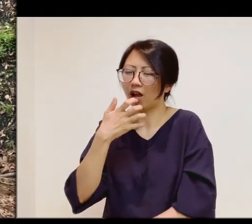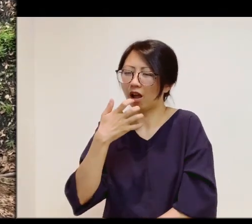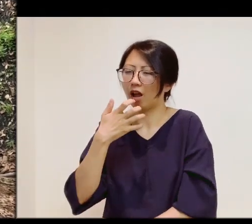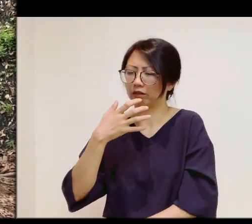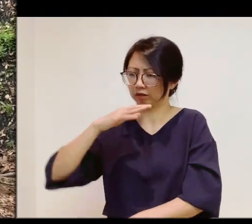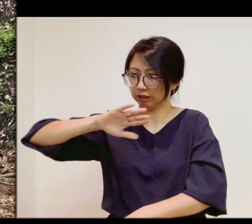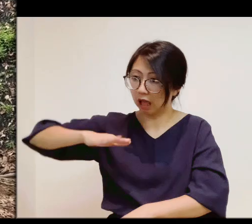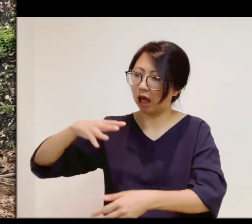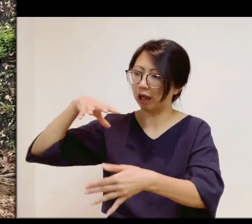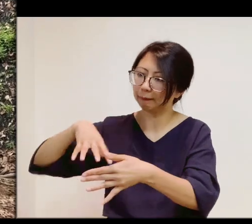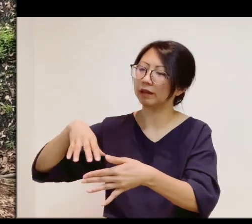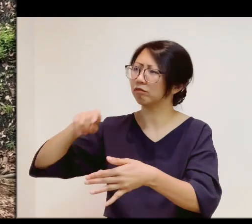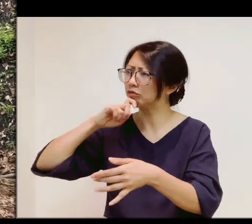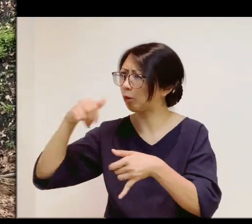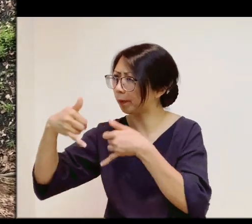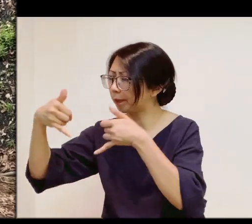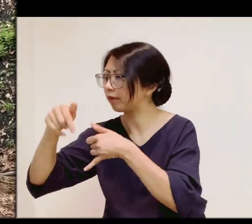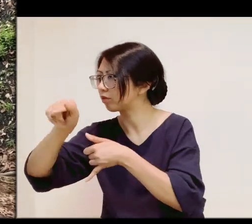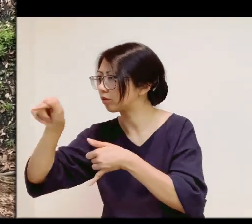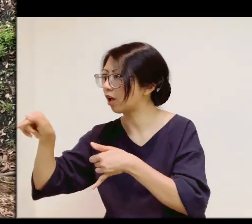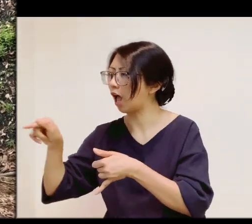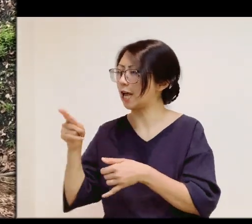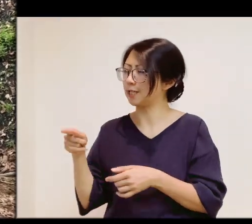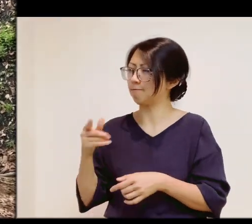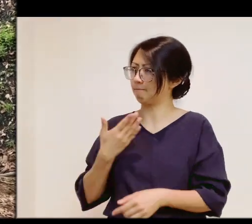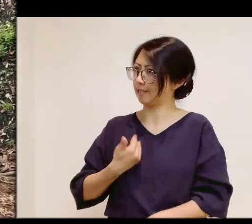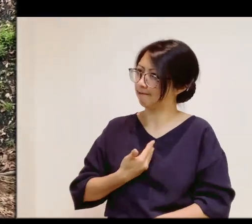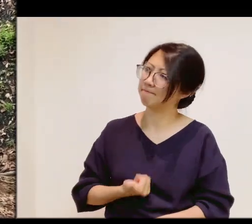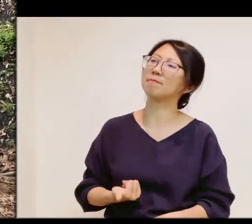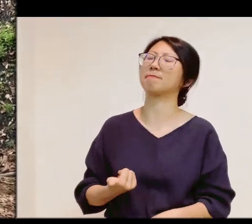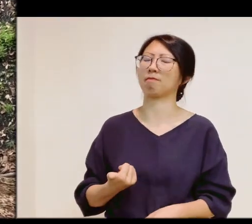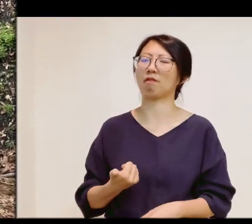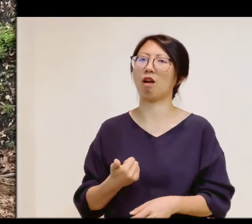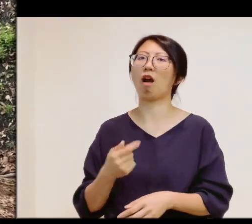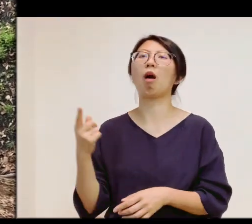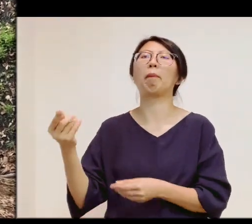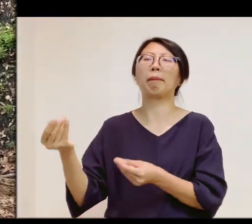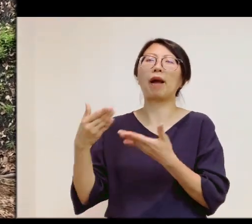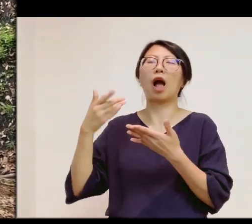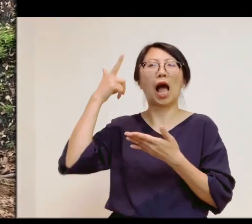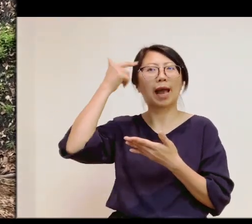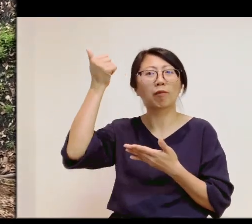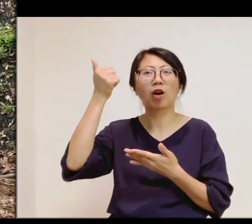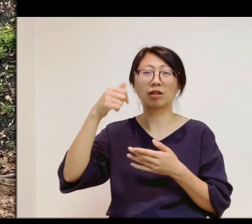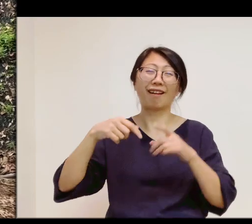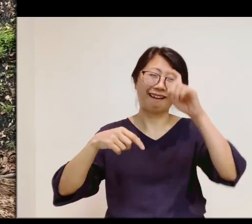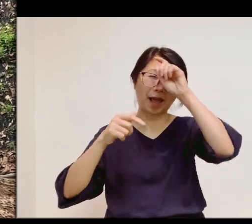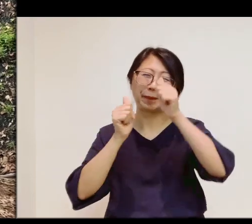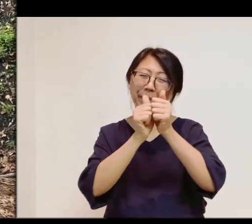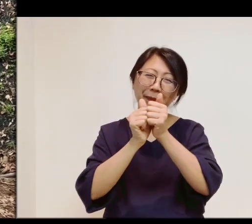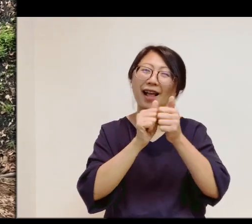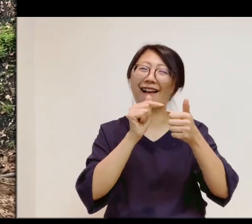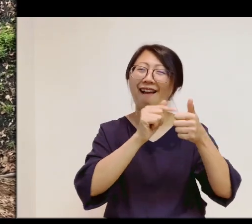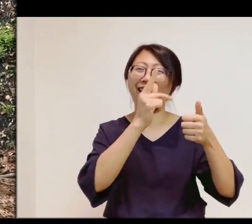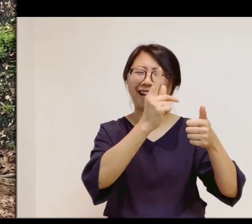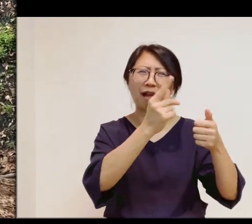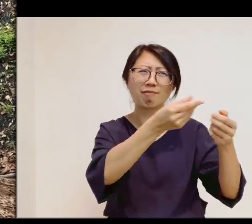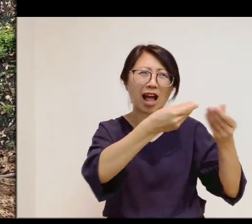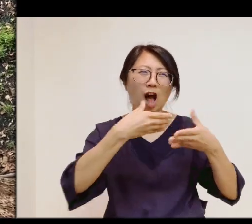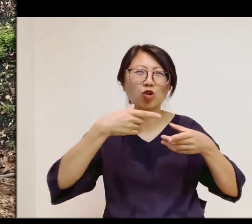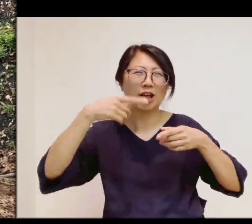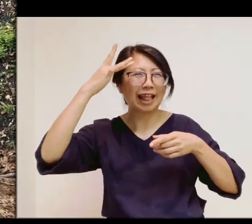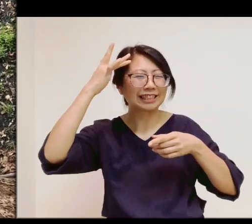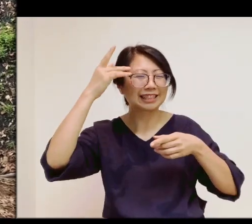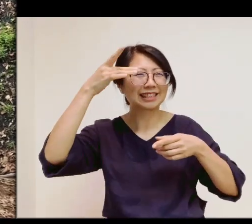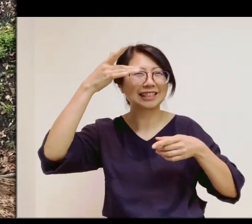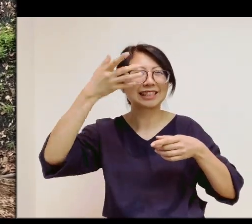勵到佢覺得仲係有希望嘅。咁你諗下佢個朋友 Kurt 啦，點樣送個碗湯過嚟啦？你諗下佢見到捷